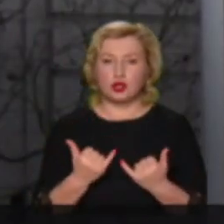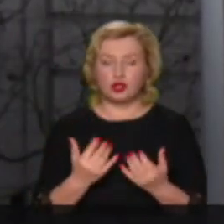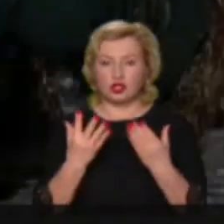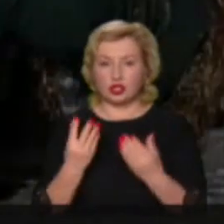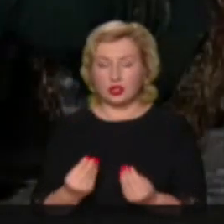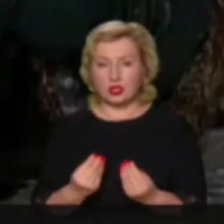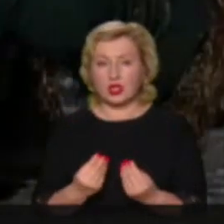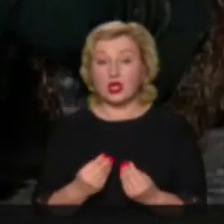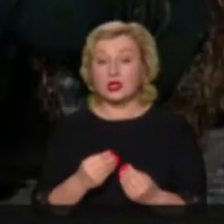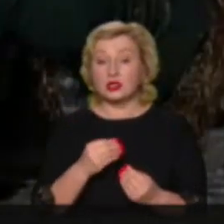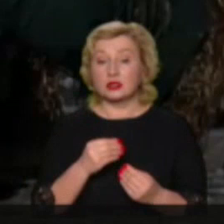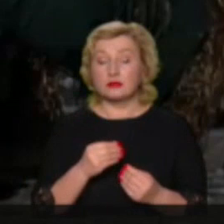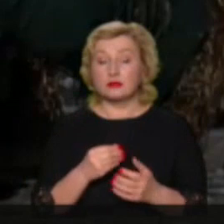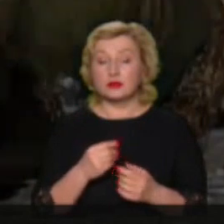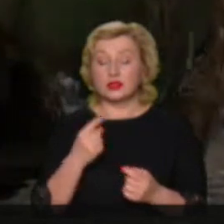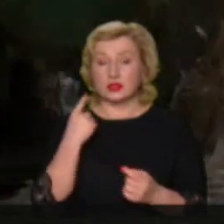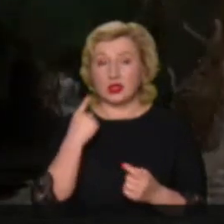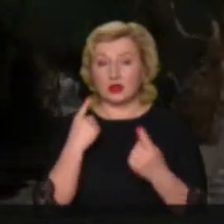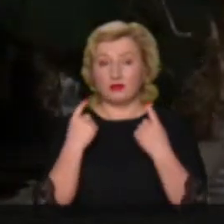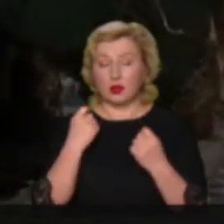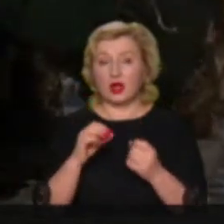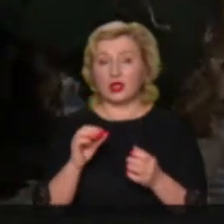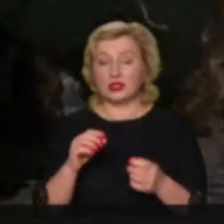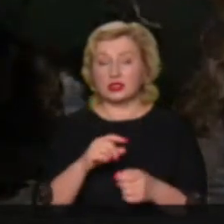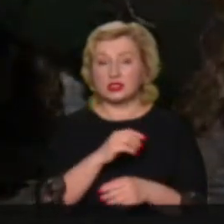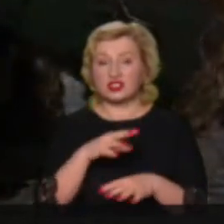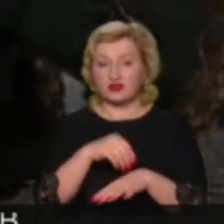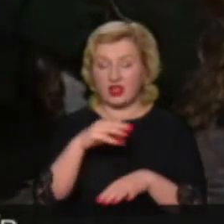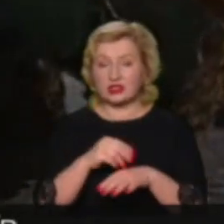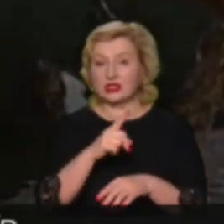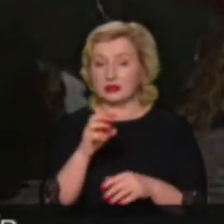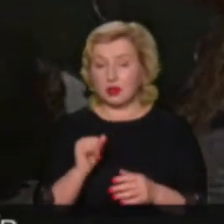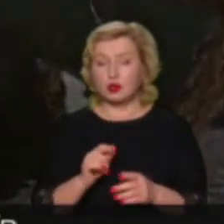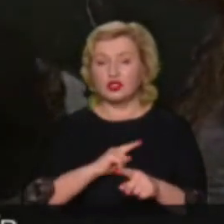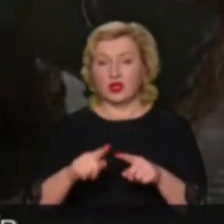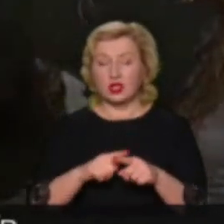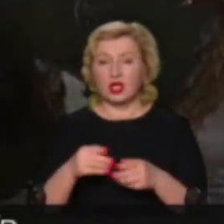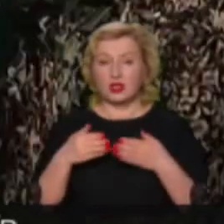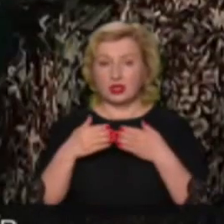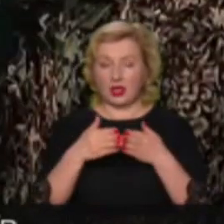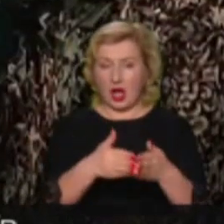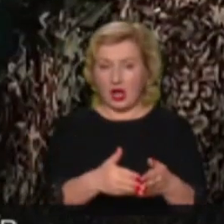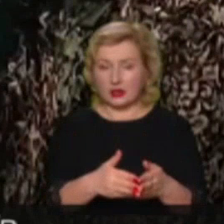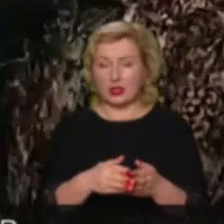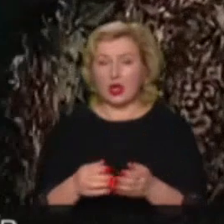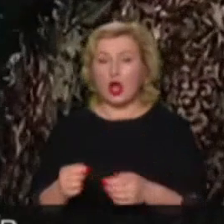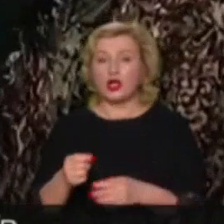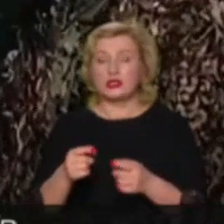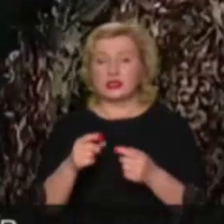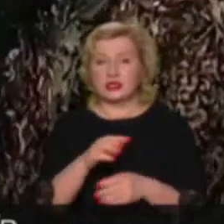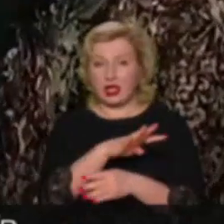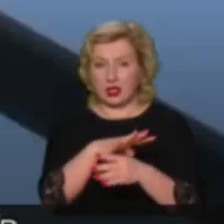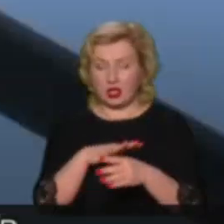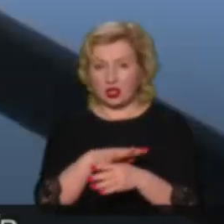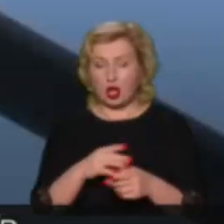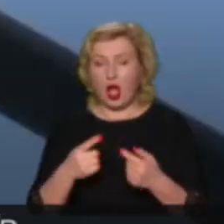Бо за даними шведських ЗМІ, в Україну будуть направляти швидкий десантний катер, переносні зенітно-ракетні комплекси,